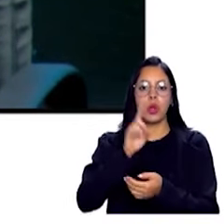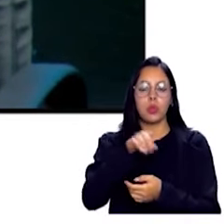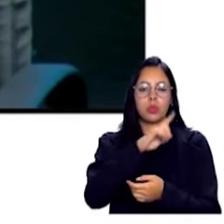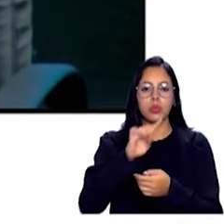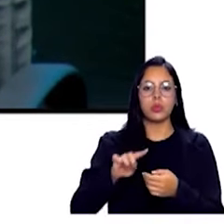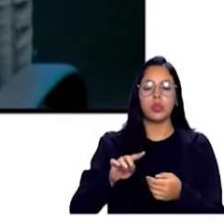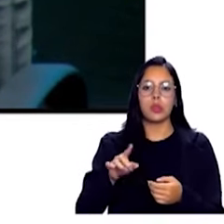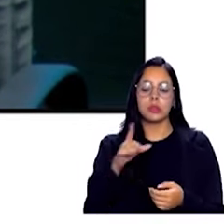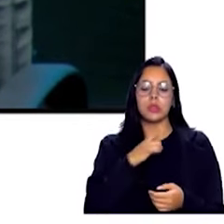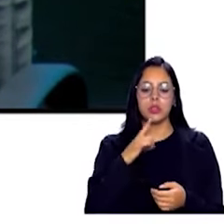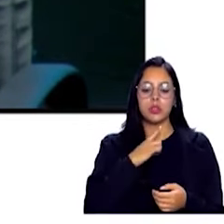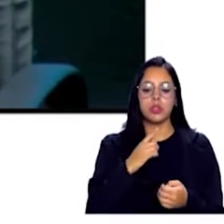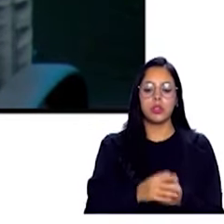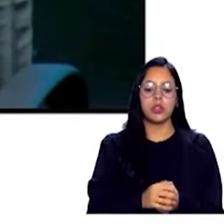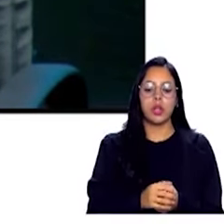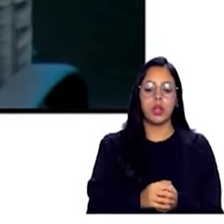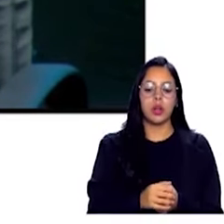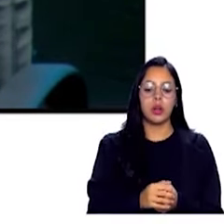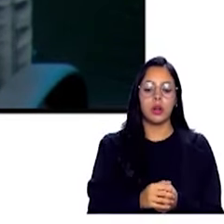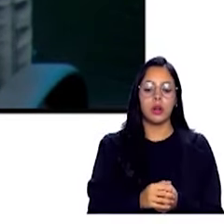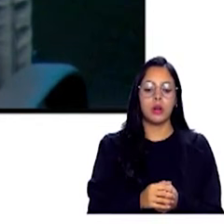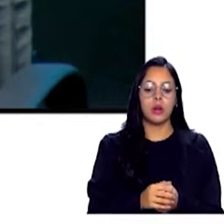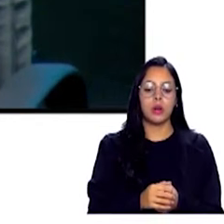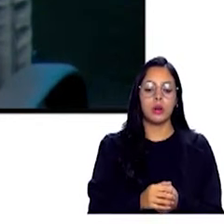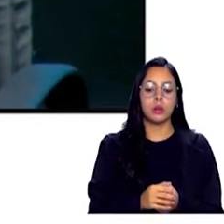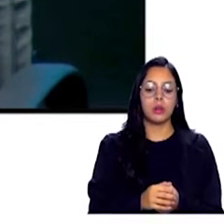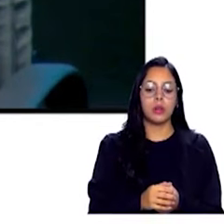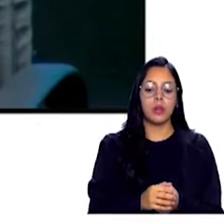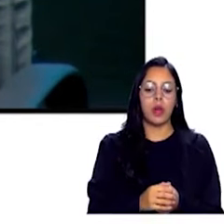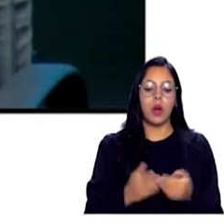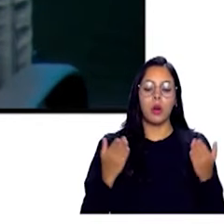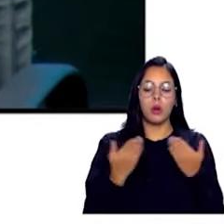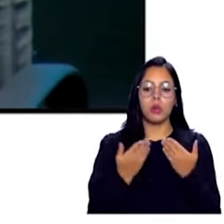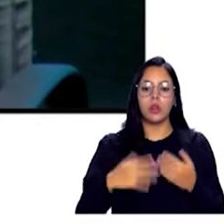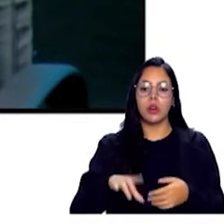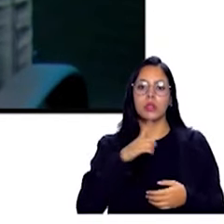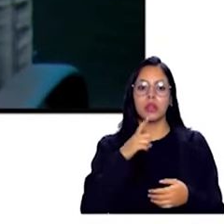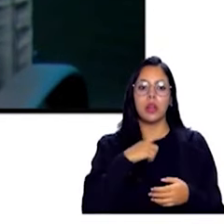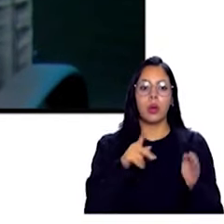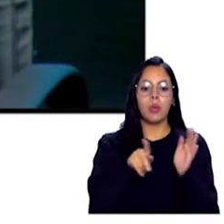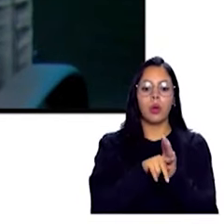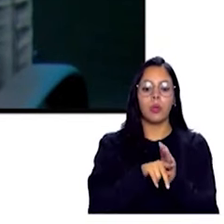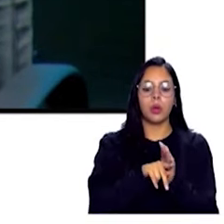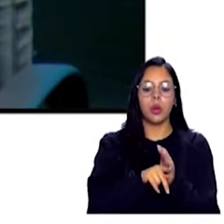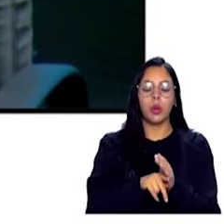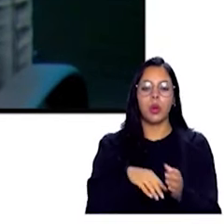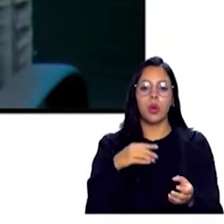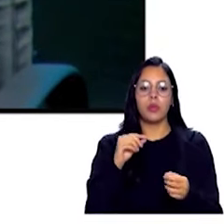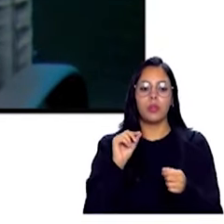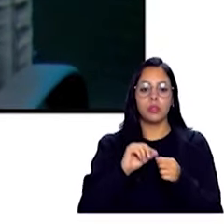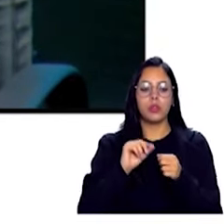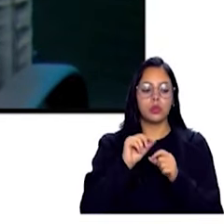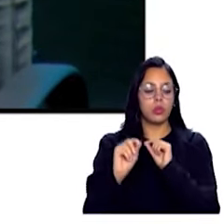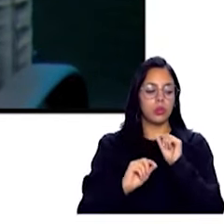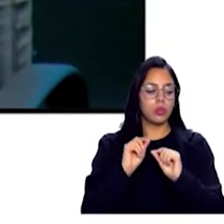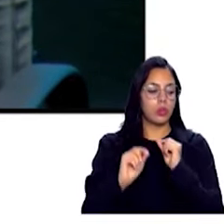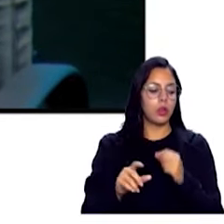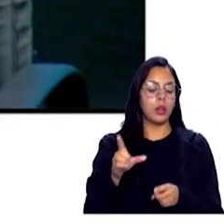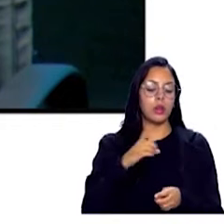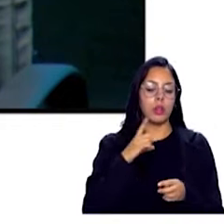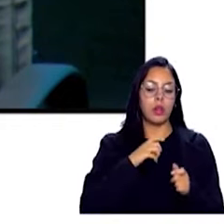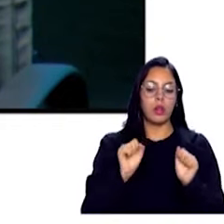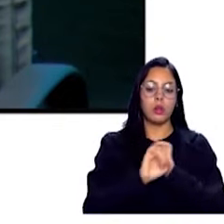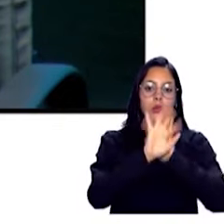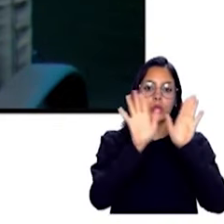qui aujourd'hui lorsque la loi n'est pas Claire lorsque la